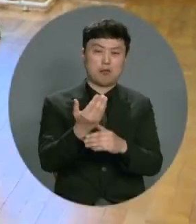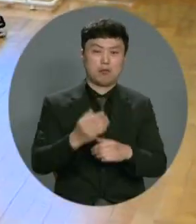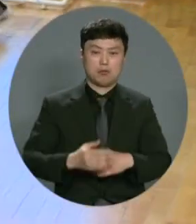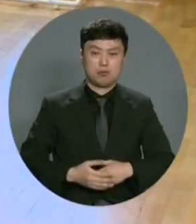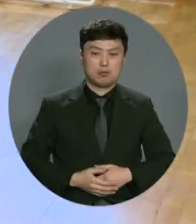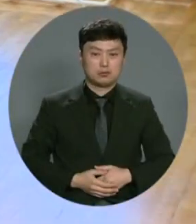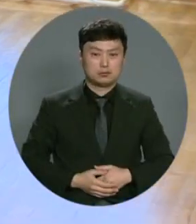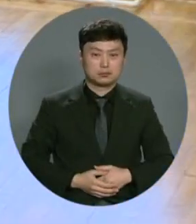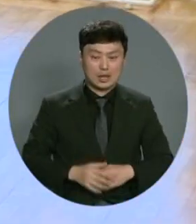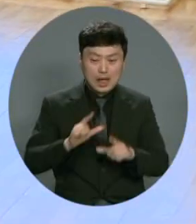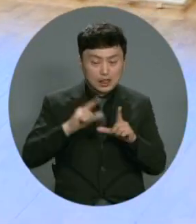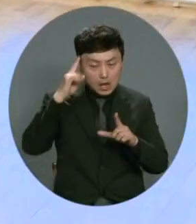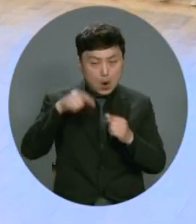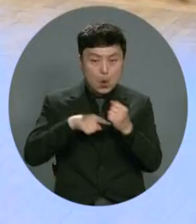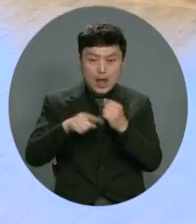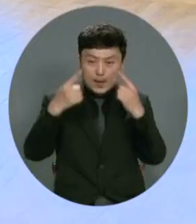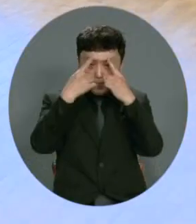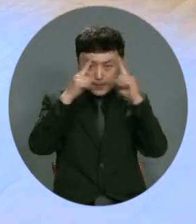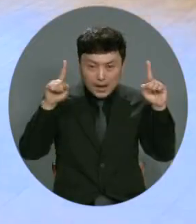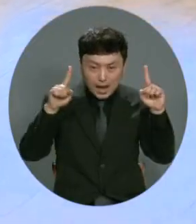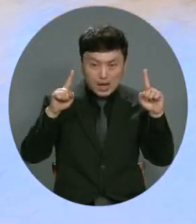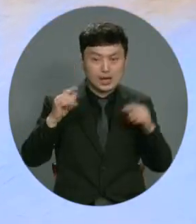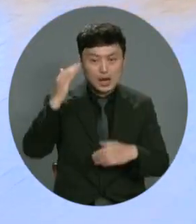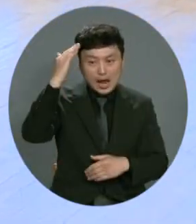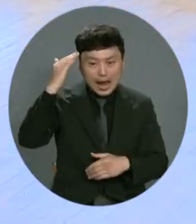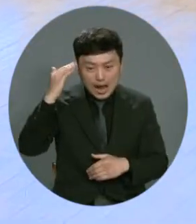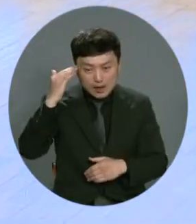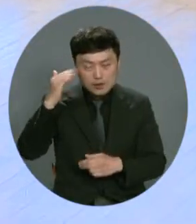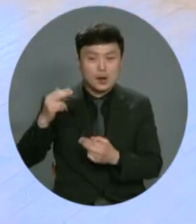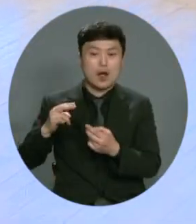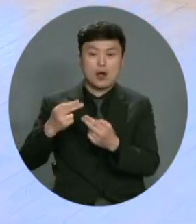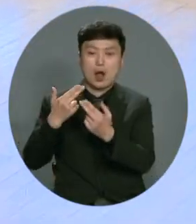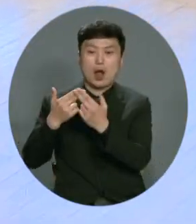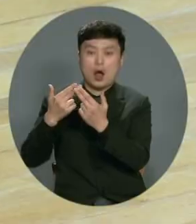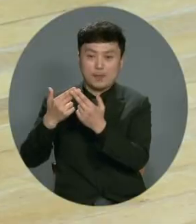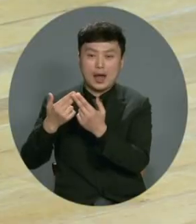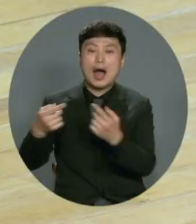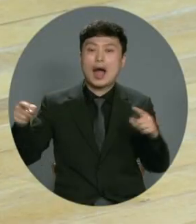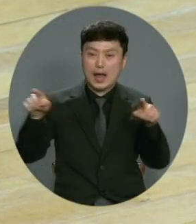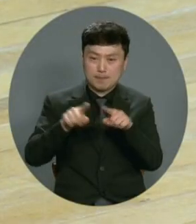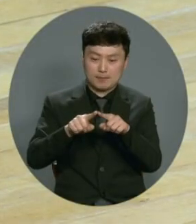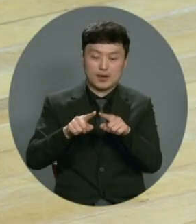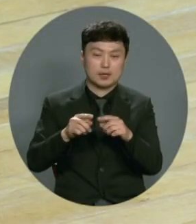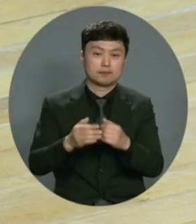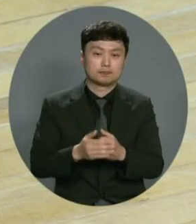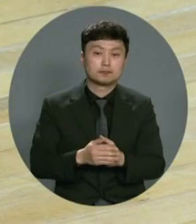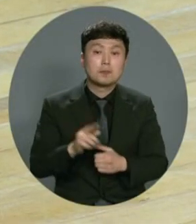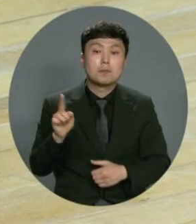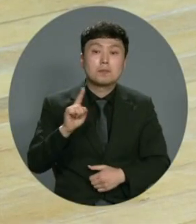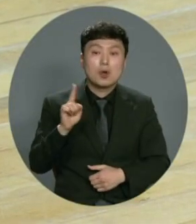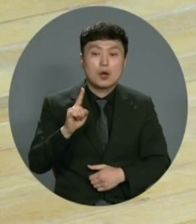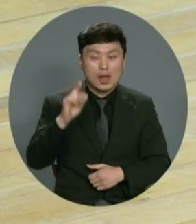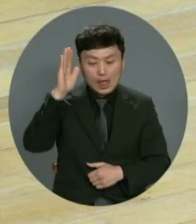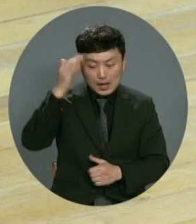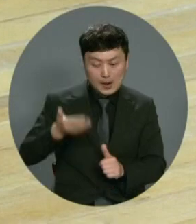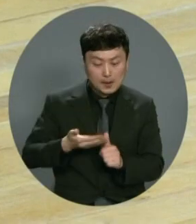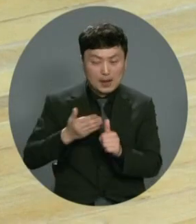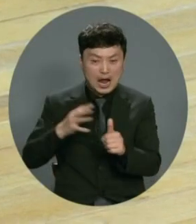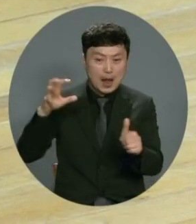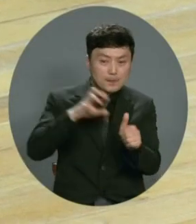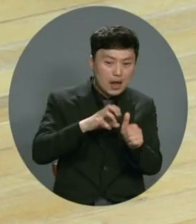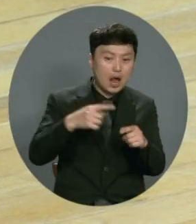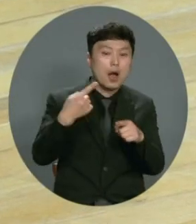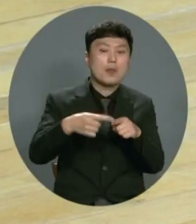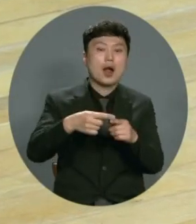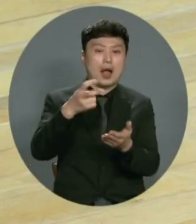안동과학대학교가 한국 애견연맹 국제훈련 기술 연구위원회와 공동으로 국내 첫 반려견 공격성